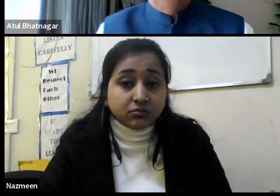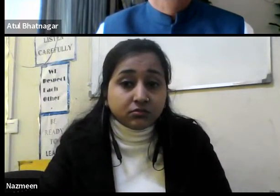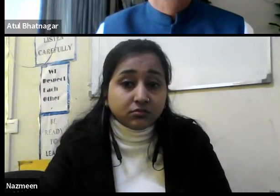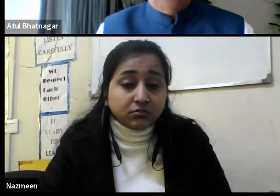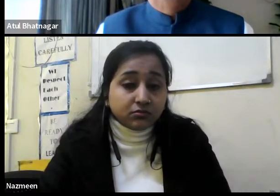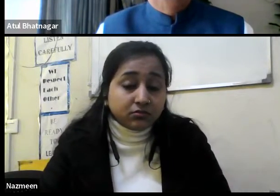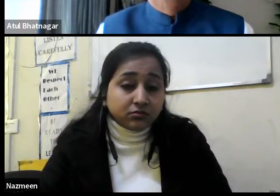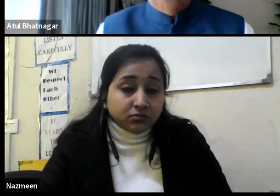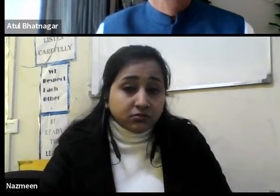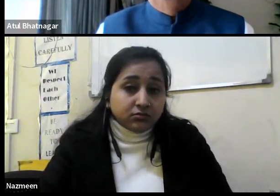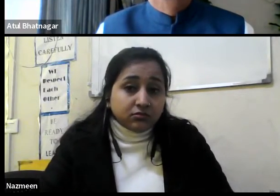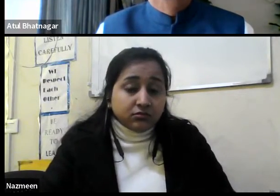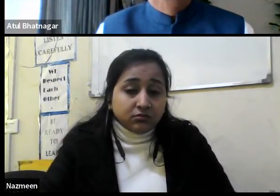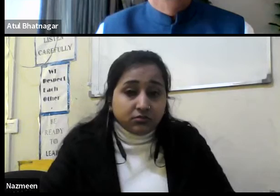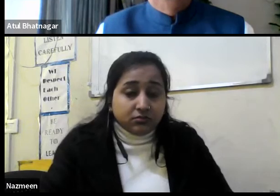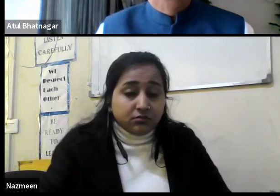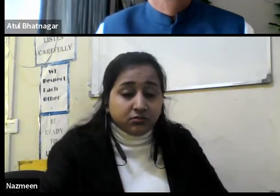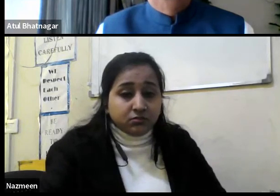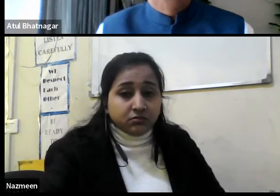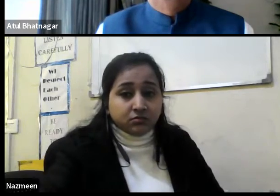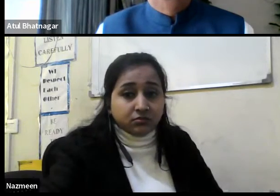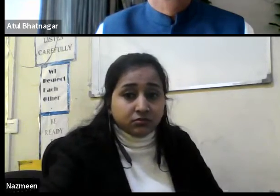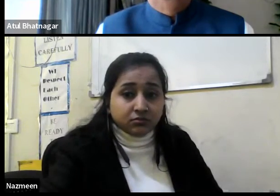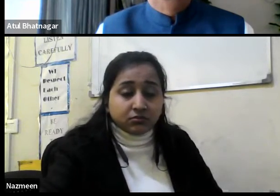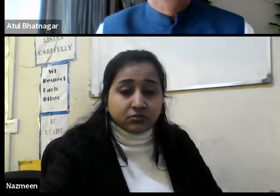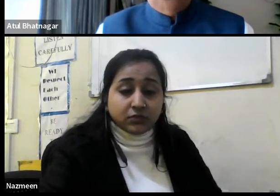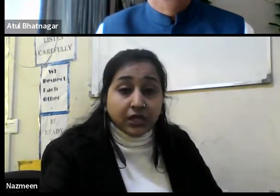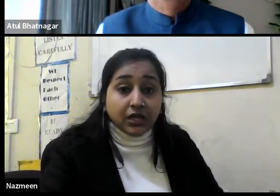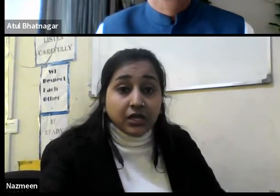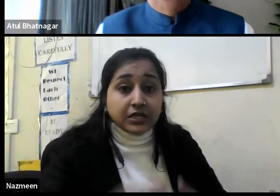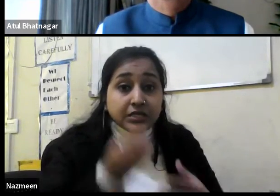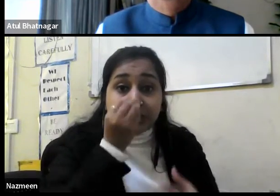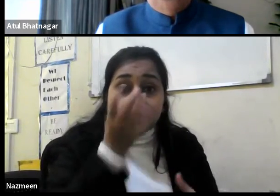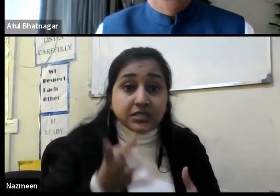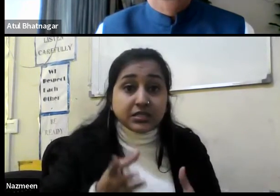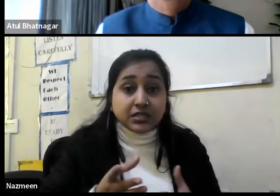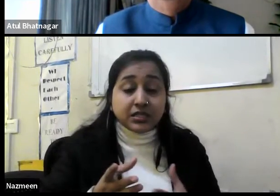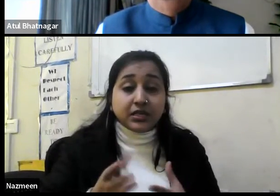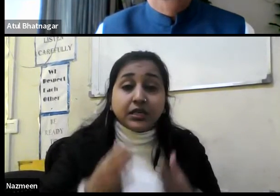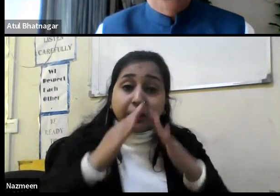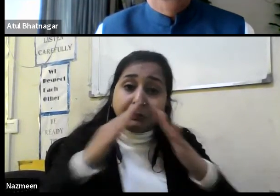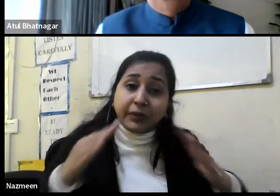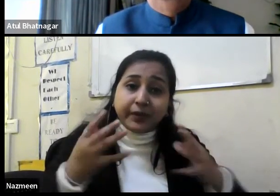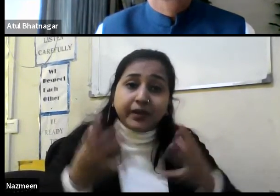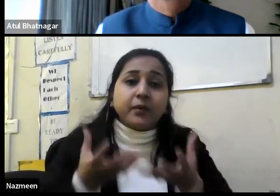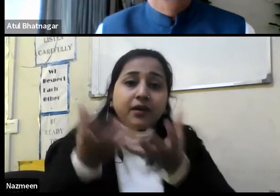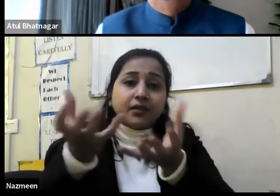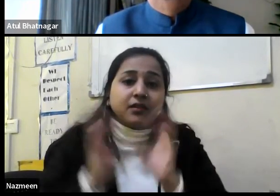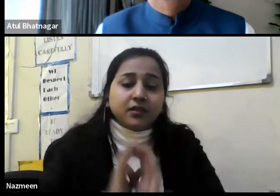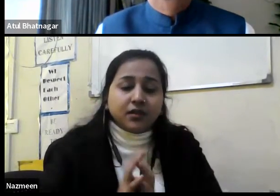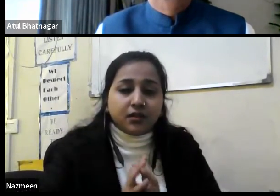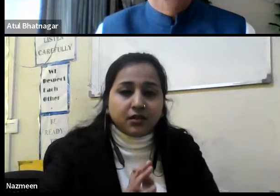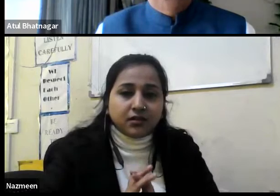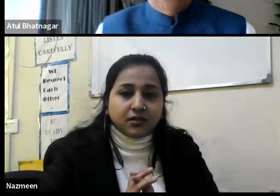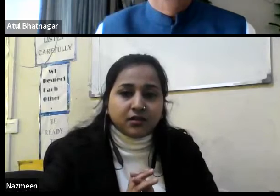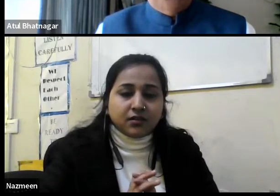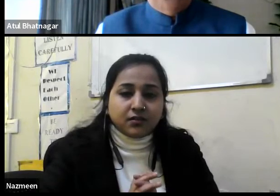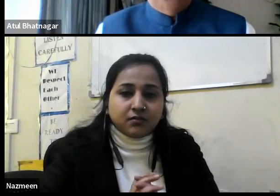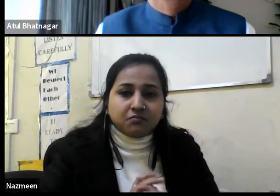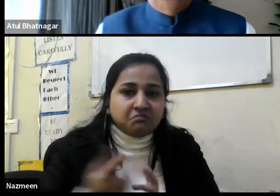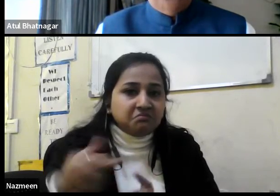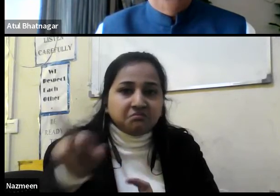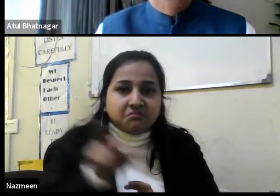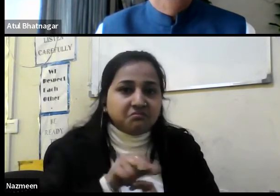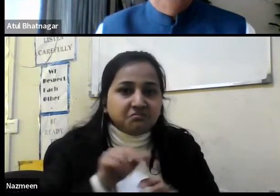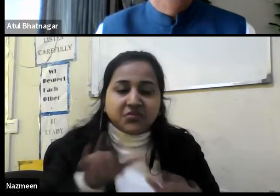तो मैं तो अपने पड़ोसी, या जो आराम से मैं चाहता हूँ घर पे बैठे बैठे मैं दे दूं, तो फिर मेरे को रिटर्न्स नहीं आएंगे बिजनेस